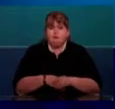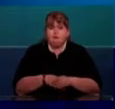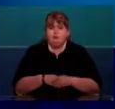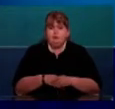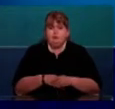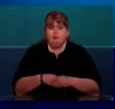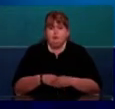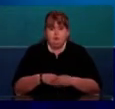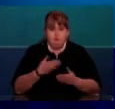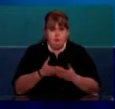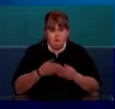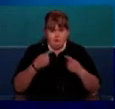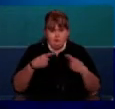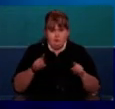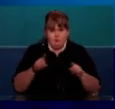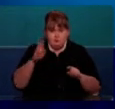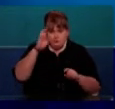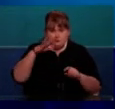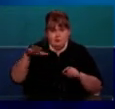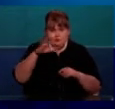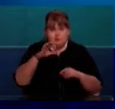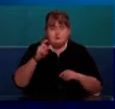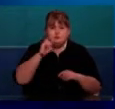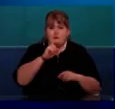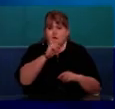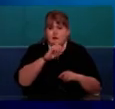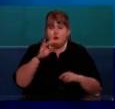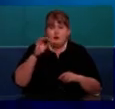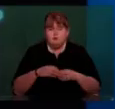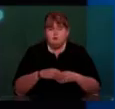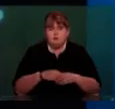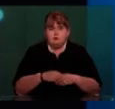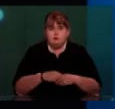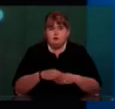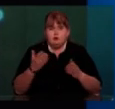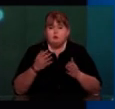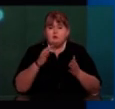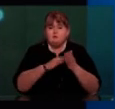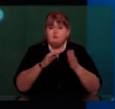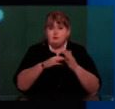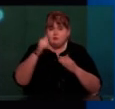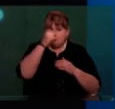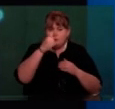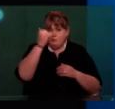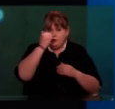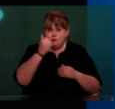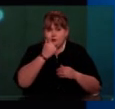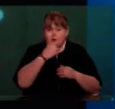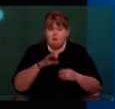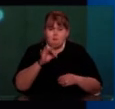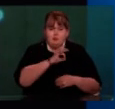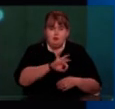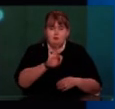Пример другой страны Северной Африки – это Ливия, которая в 90-х годах, благодаря